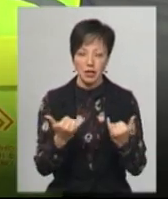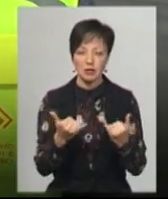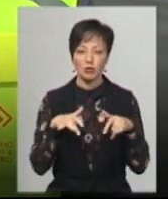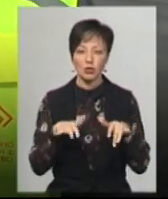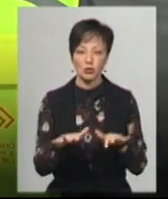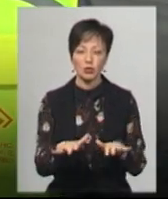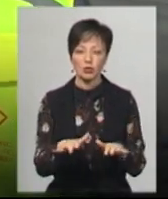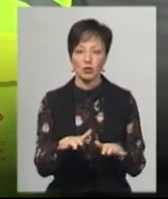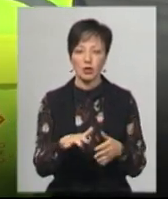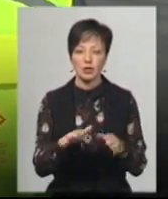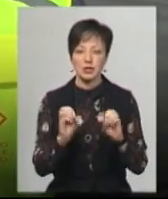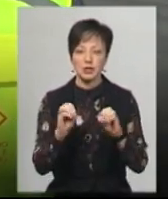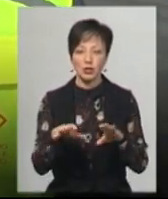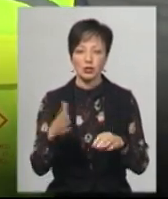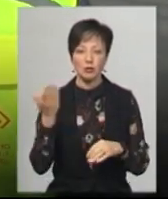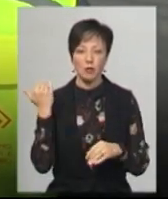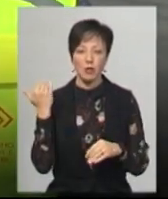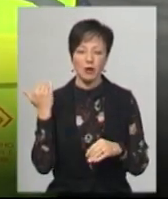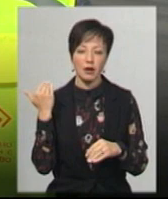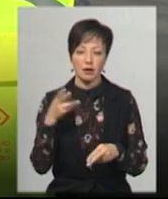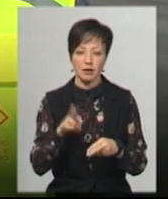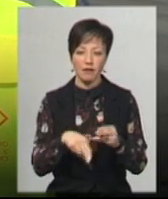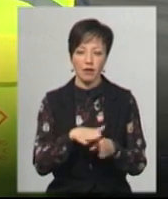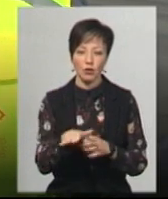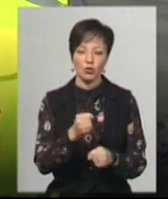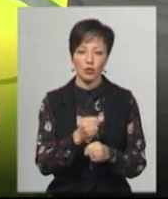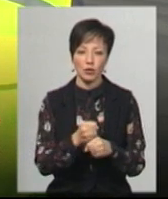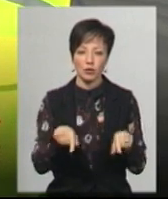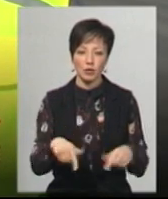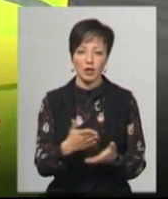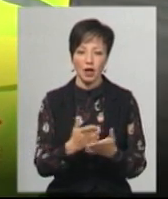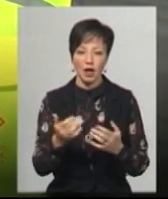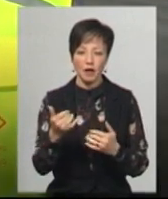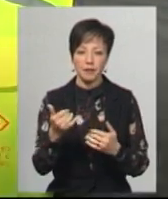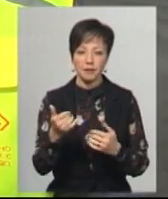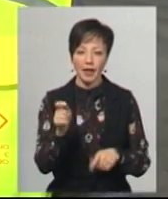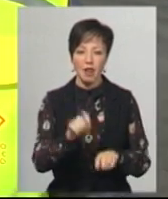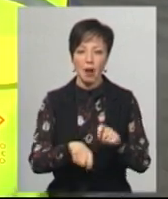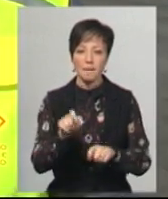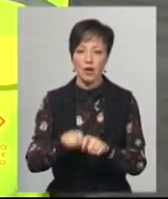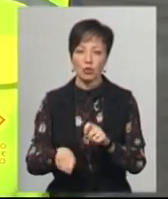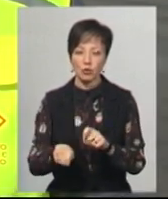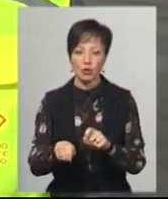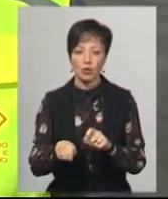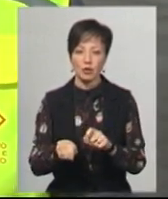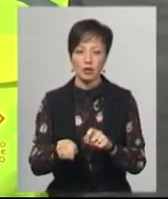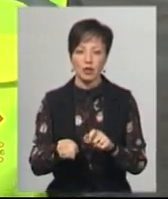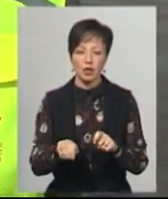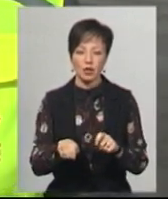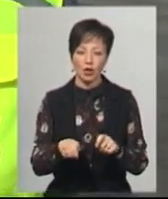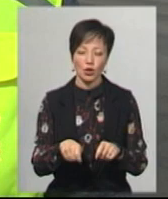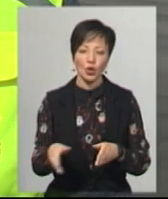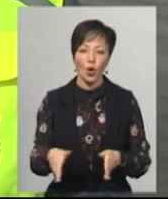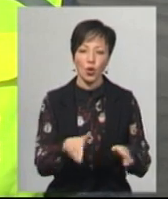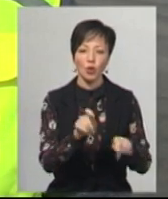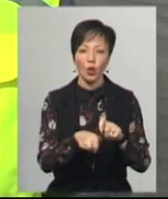процедура здачі попередньо виконаних робіт. Тут присутствує лабораторія організації, яка називається «Дорожній контроль